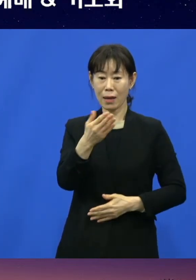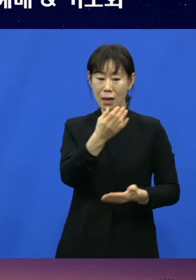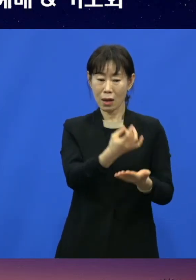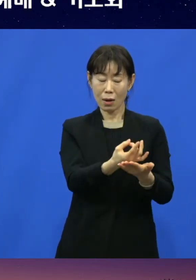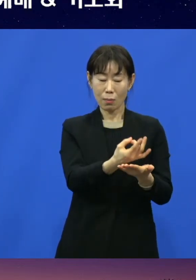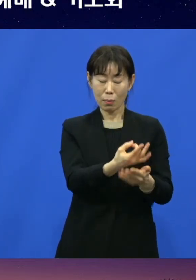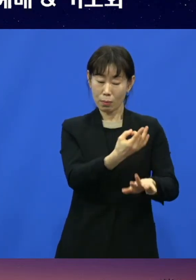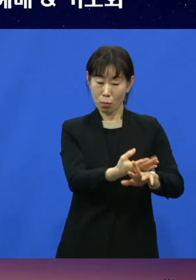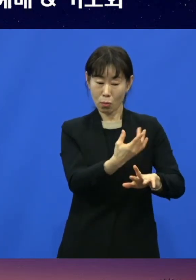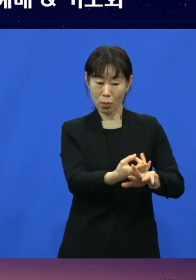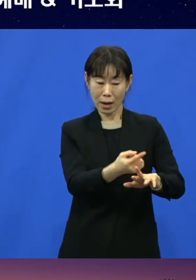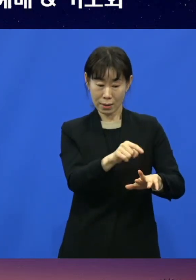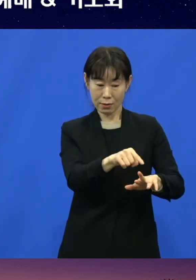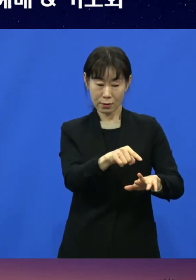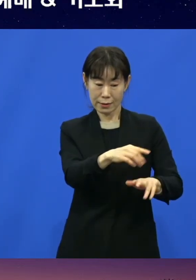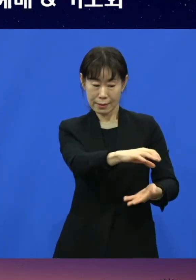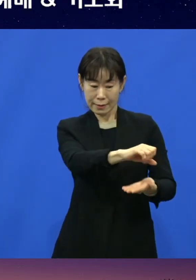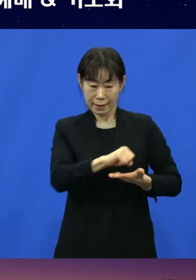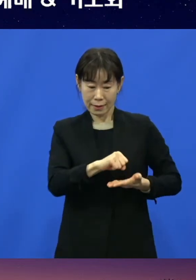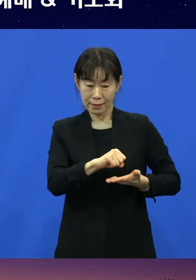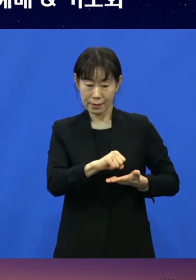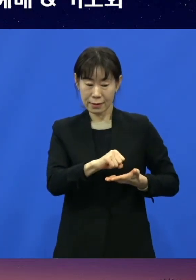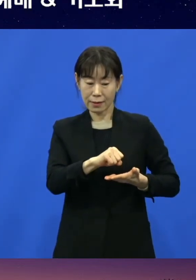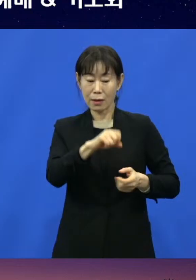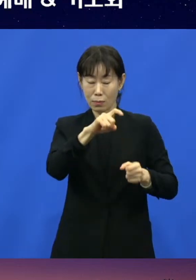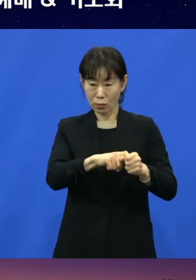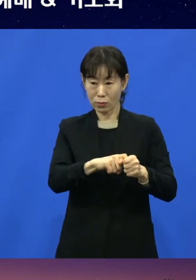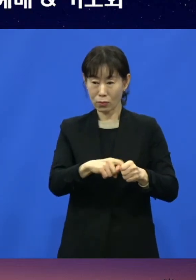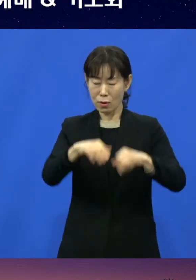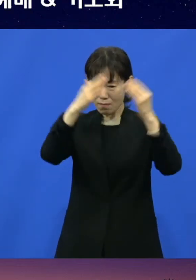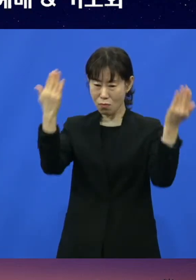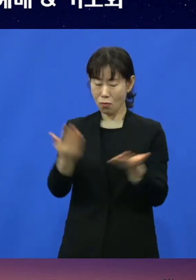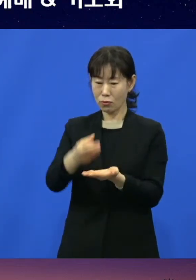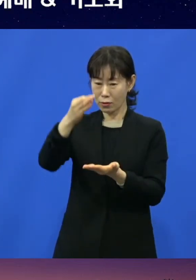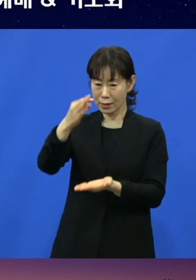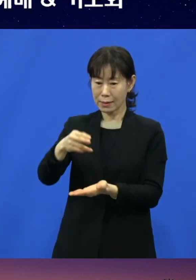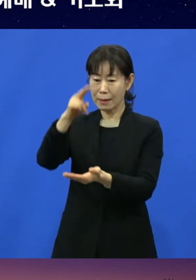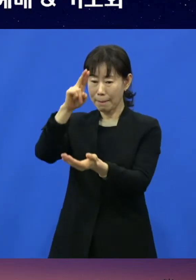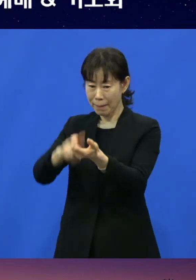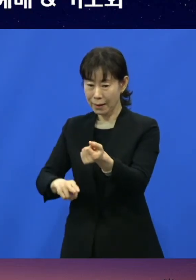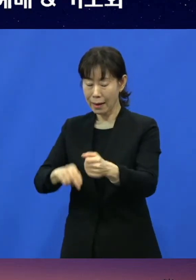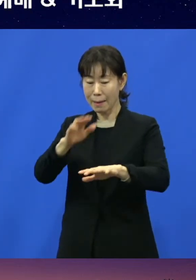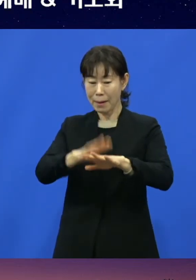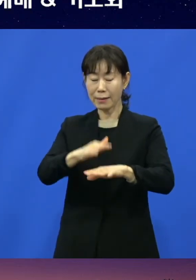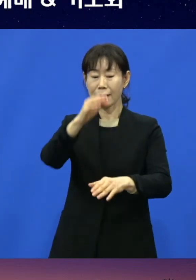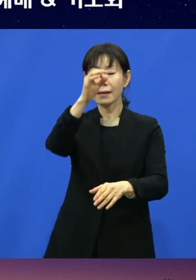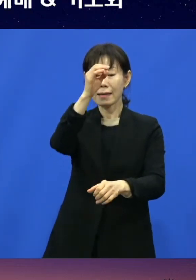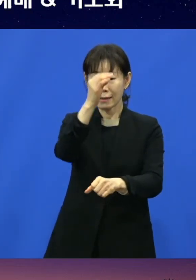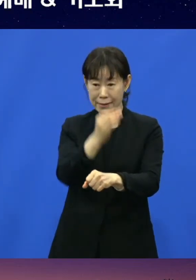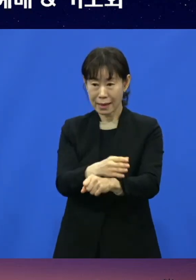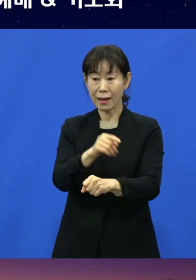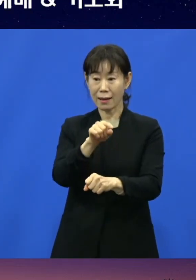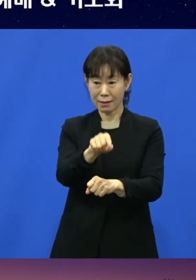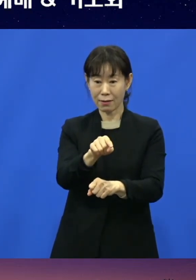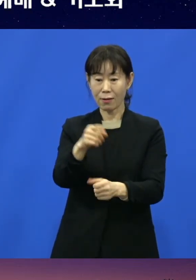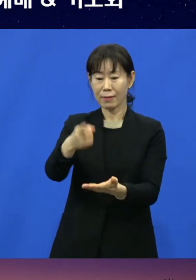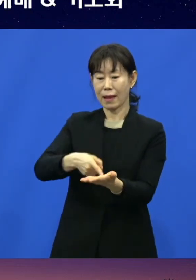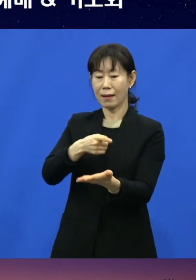전 재산을 다 팔아 그 밭을 사는 이 분명한 행위가 나타나야 됩니다.